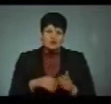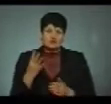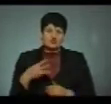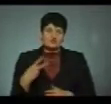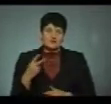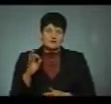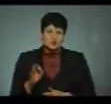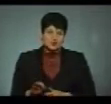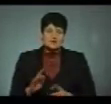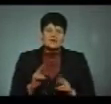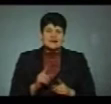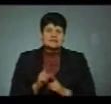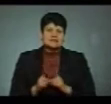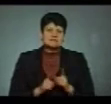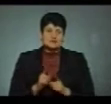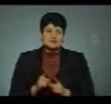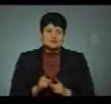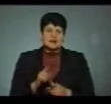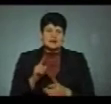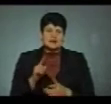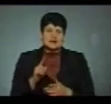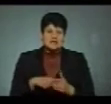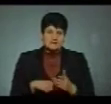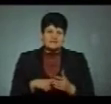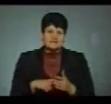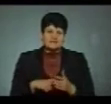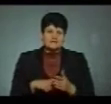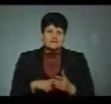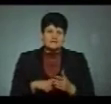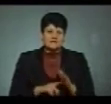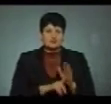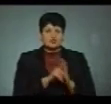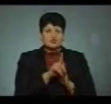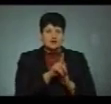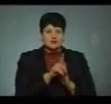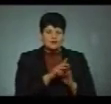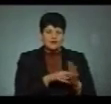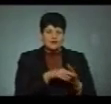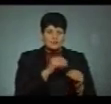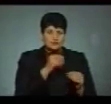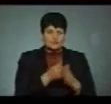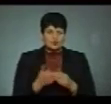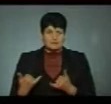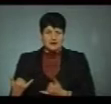респондентів. Як змінювався рівень довіри до Зеленського від початку виборчої кампанії до тепер?